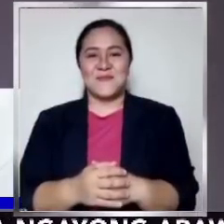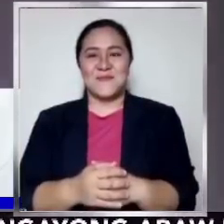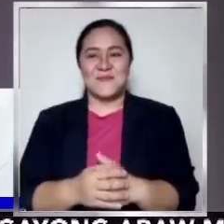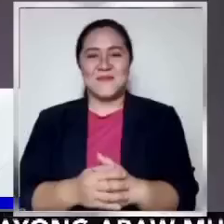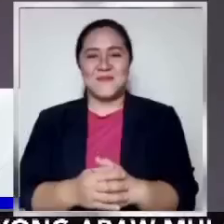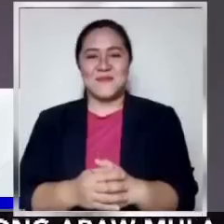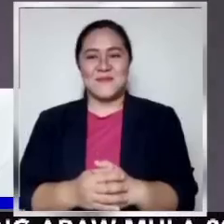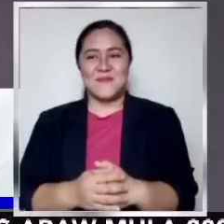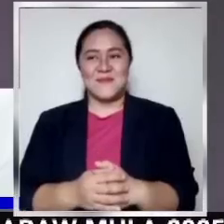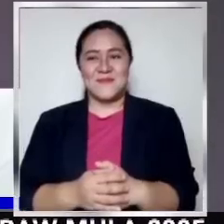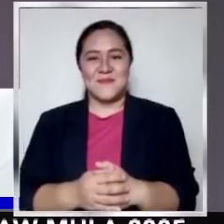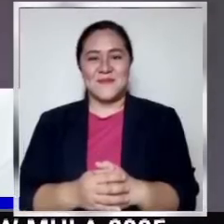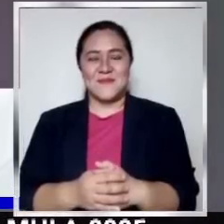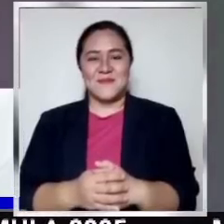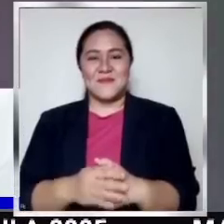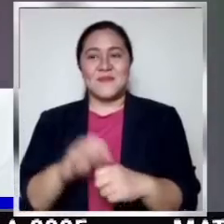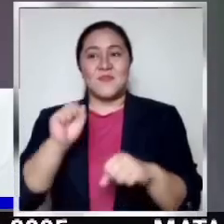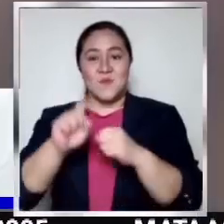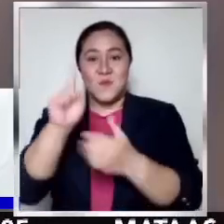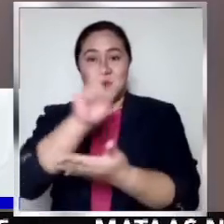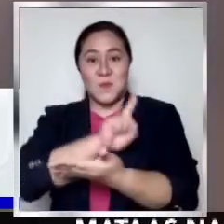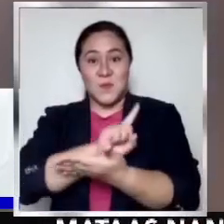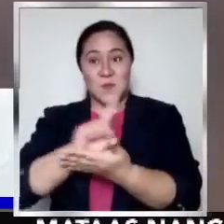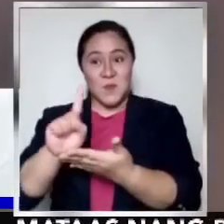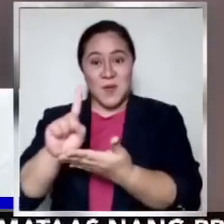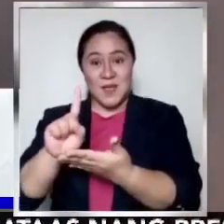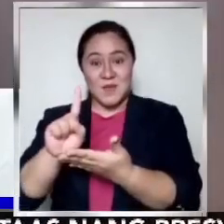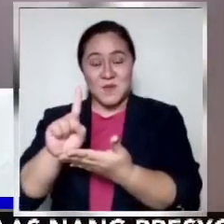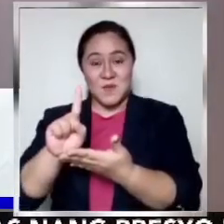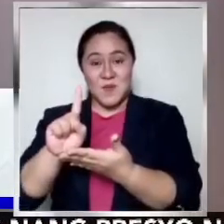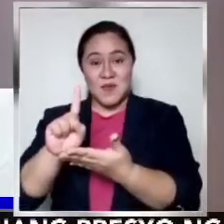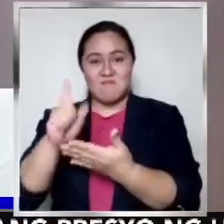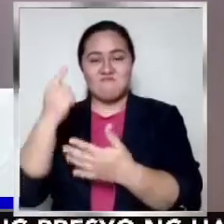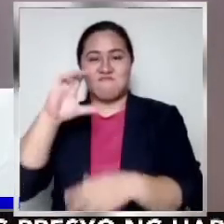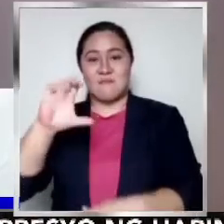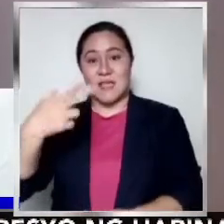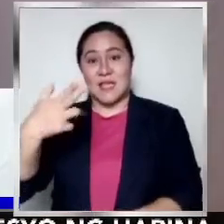1 linggo pagkatapos ng chemo, June 18,